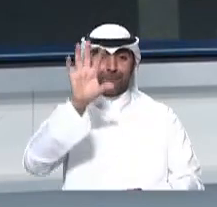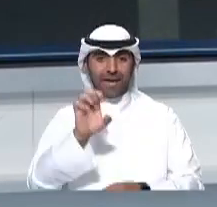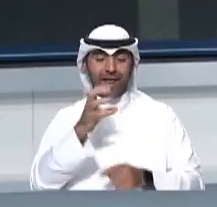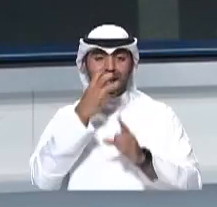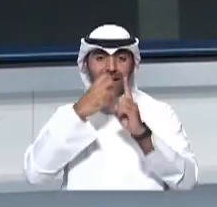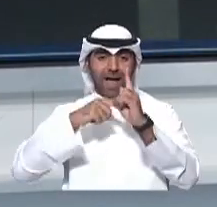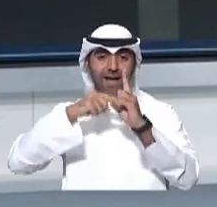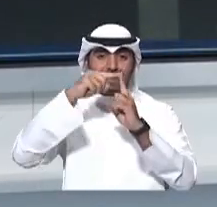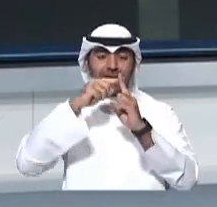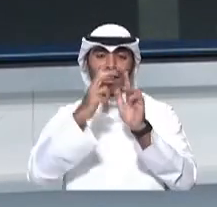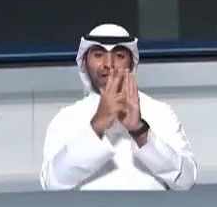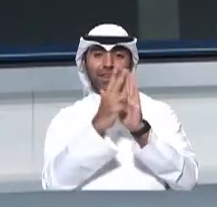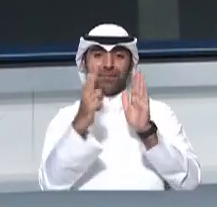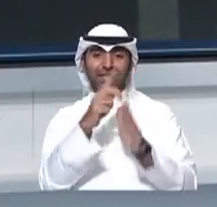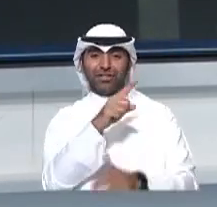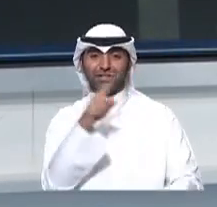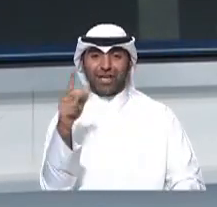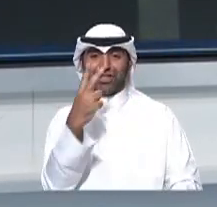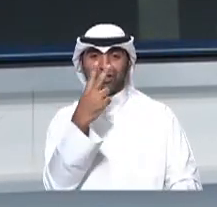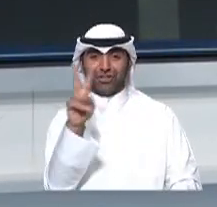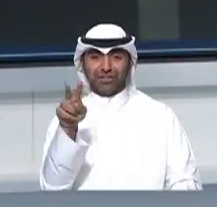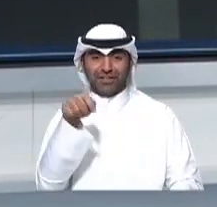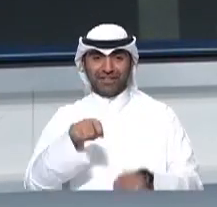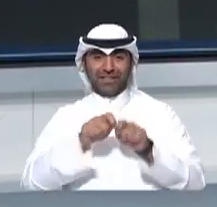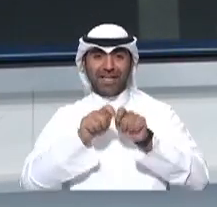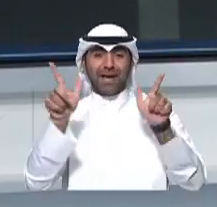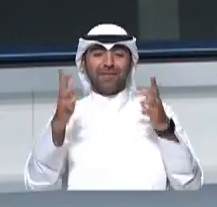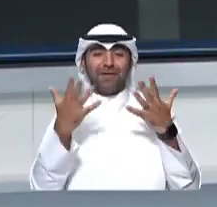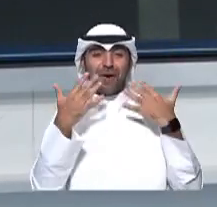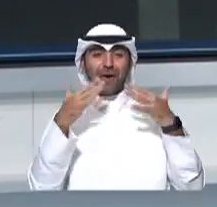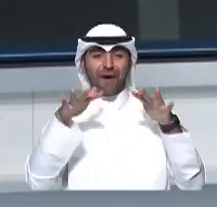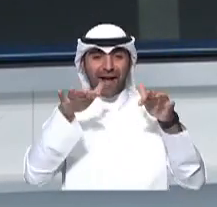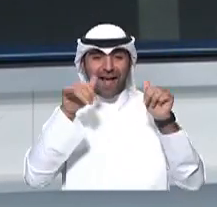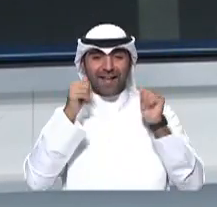إلى 20 درجة مئوية. أعزائي المشاهدين، أشكركم على